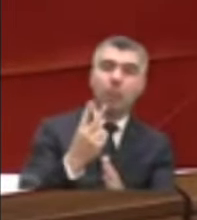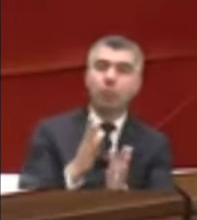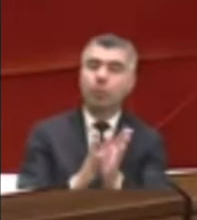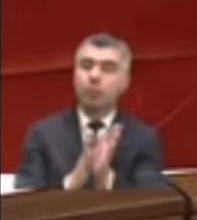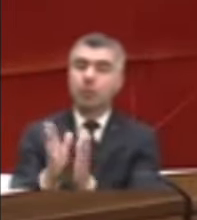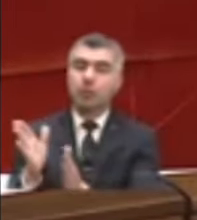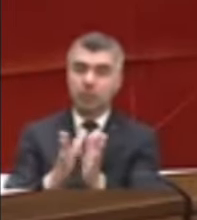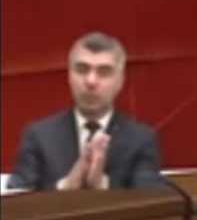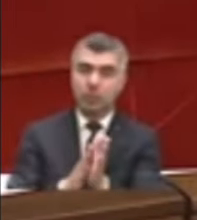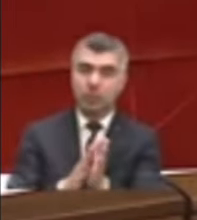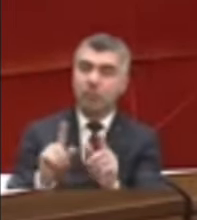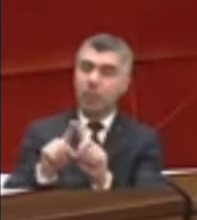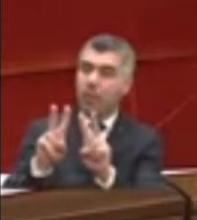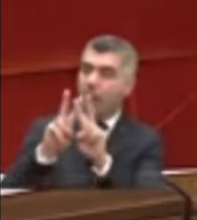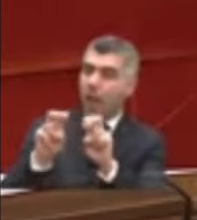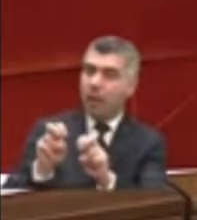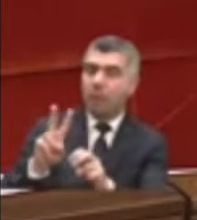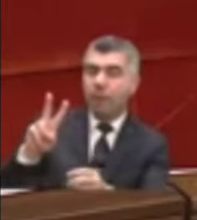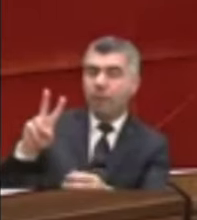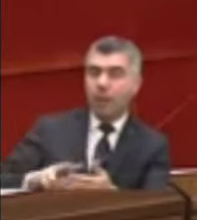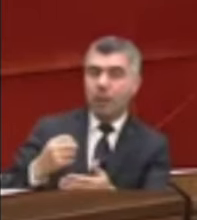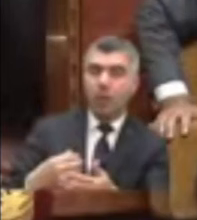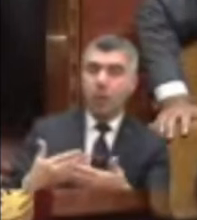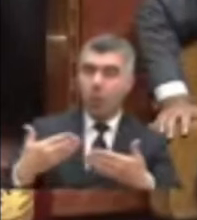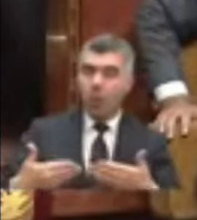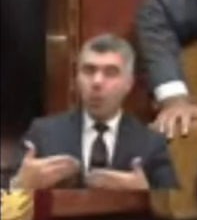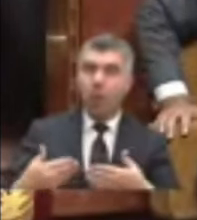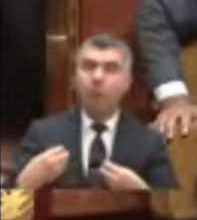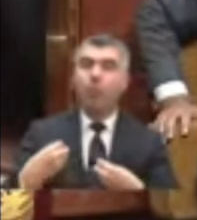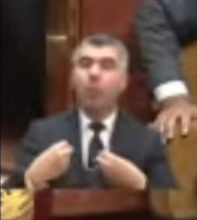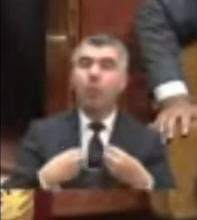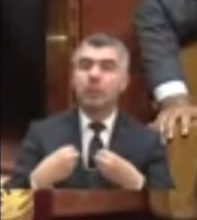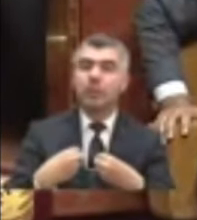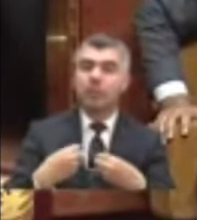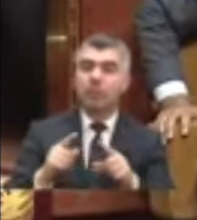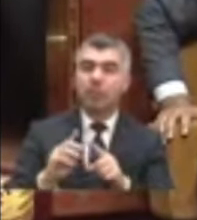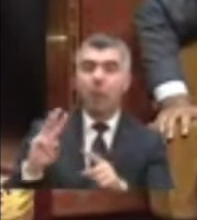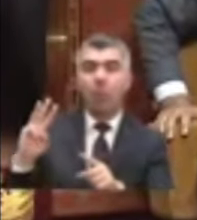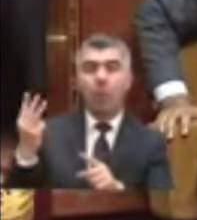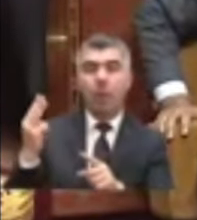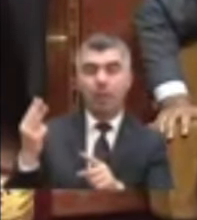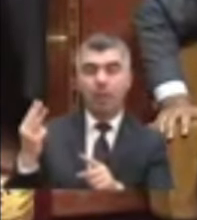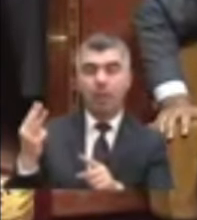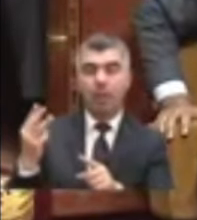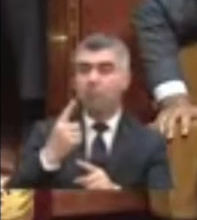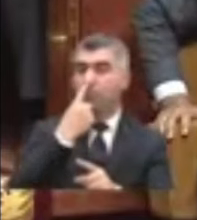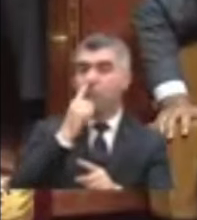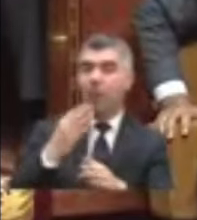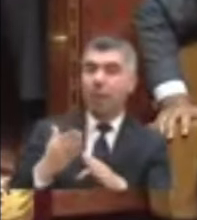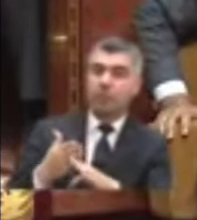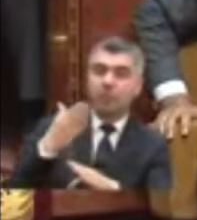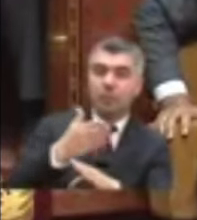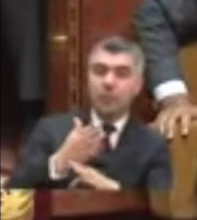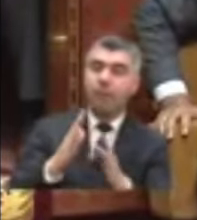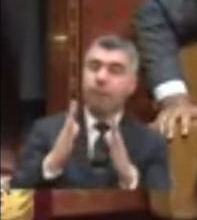وبغيناكم تفتحوا تحقيق في هذا الموضوع. واليوم المديرة ديال المستشفى ديال المحمدية ما بغاش تلتحق بالعمل إلا